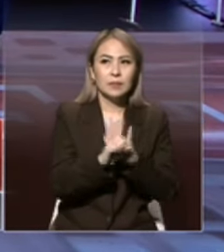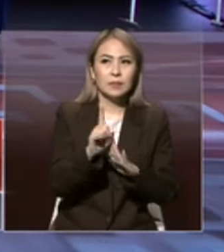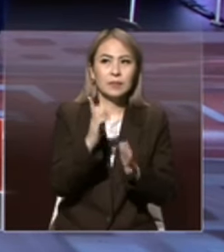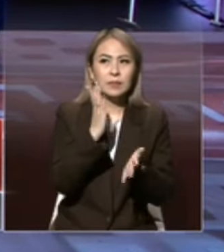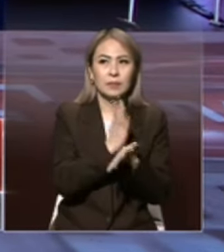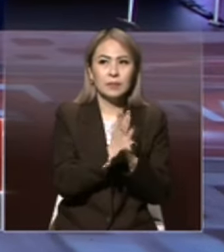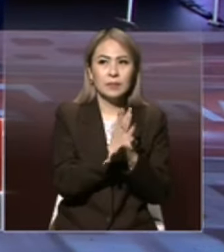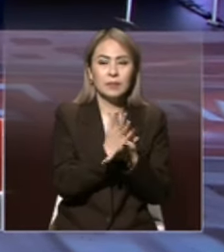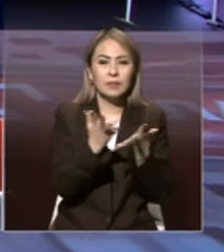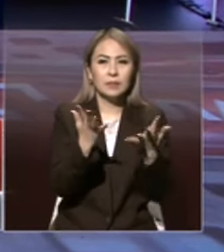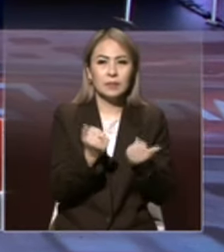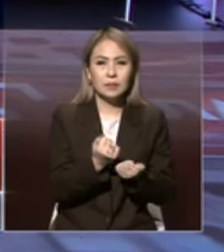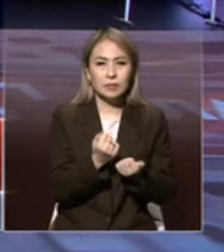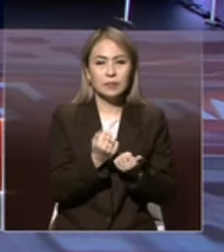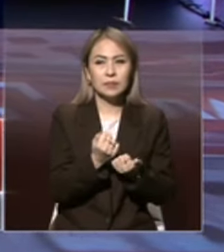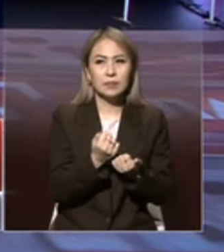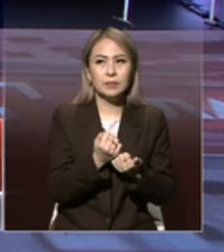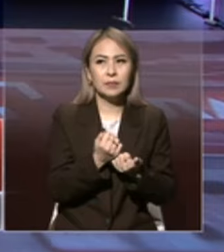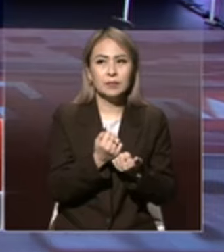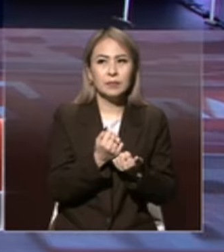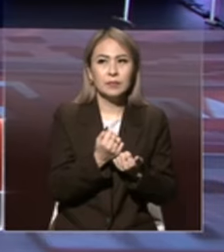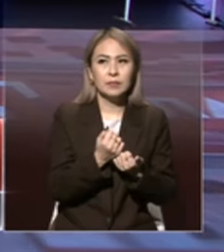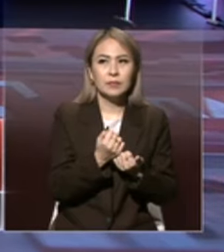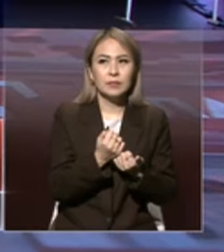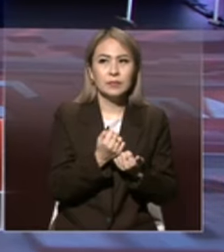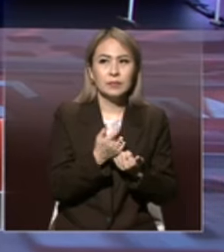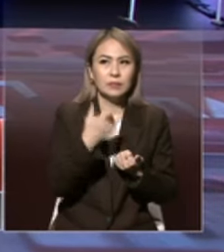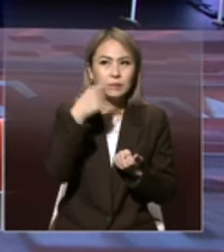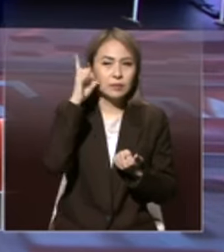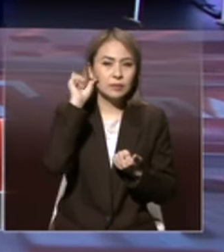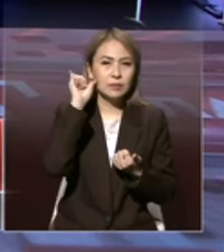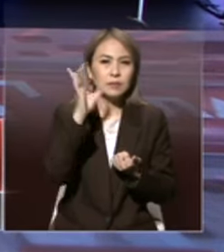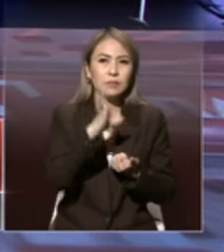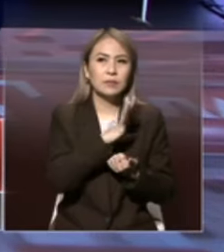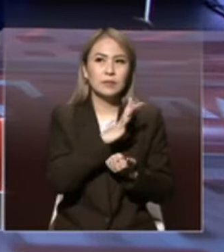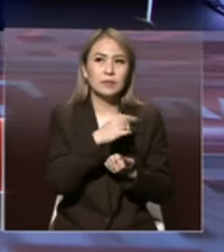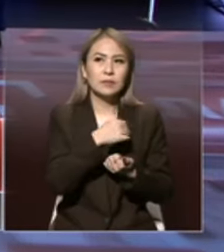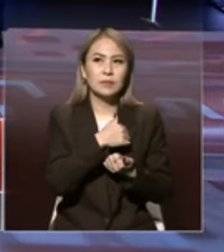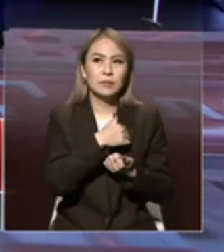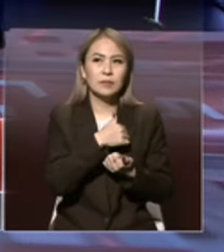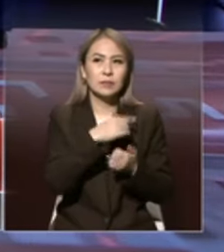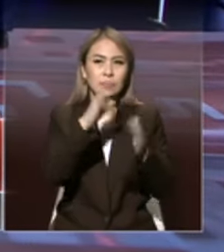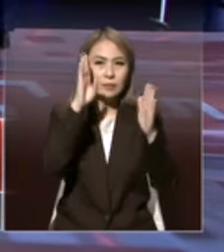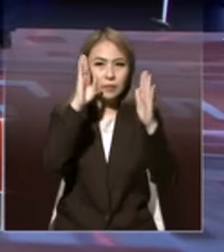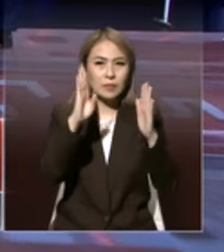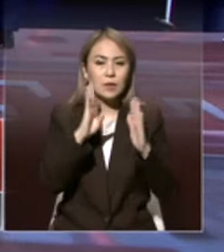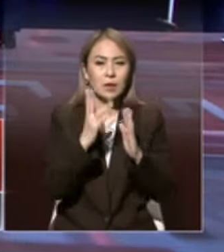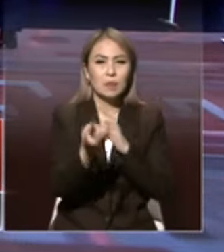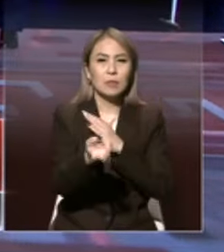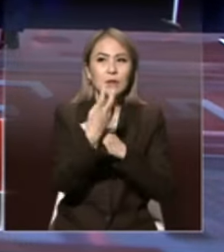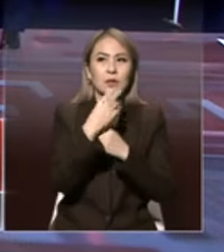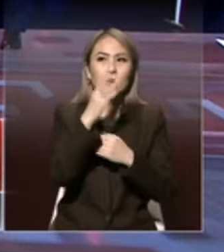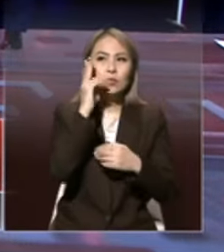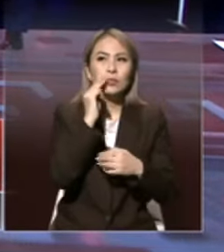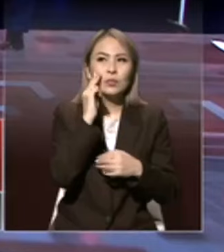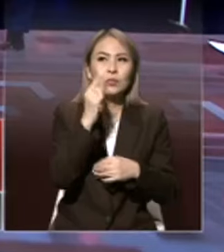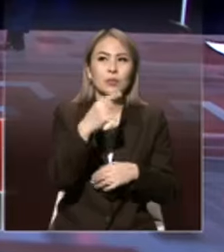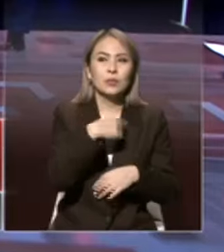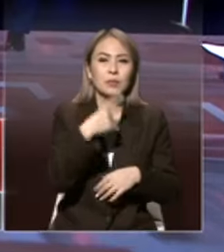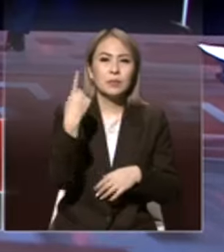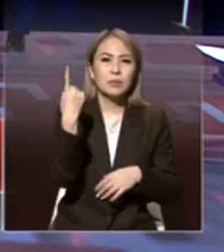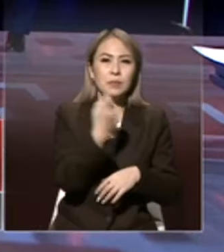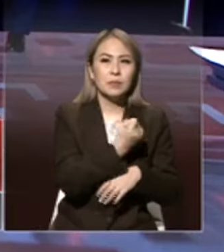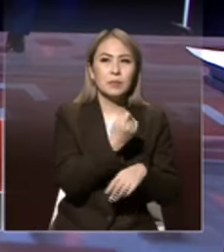Бар. Қабылдау керек. Мен кеше алдын күні ғана маған жеке қабылдау ер азамат келді. Мен